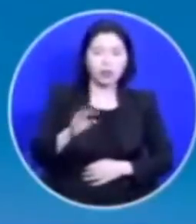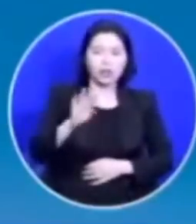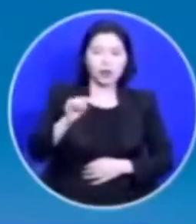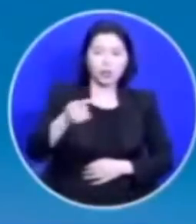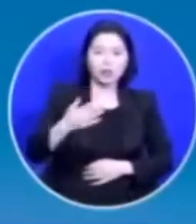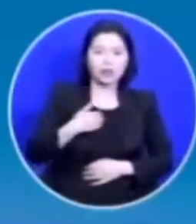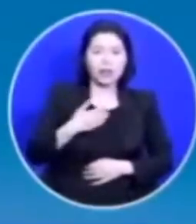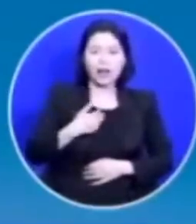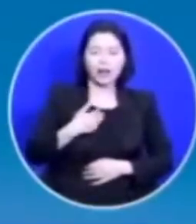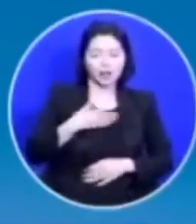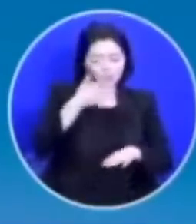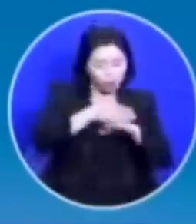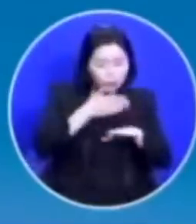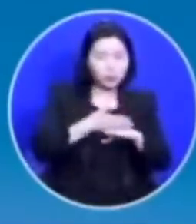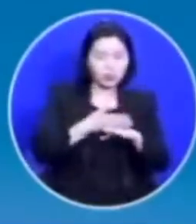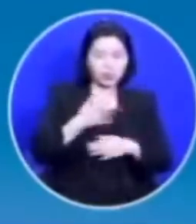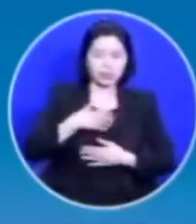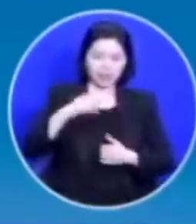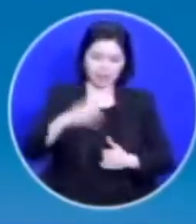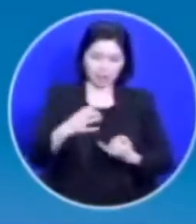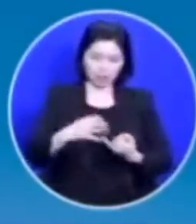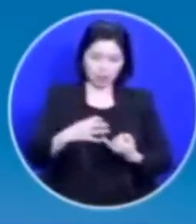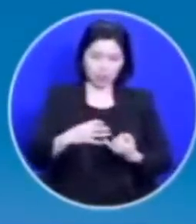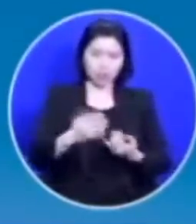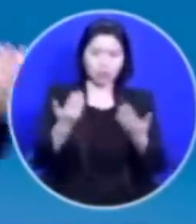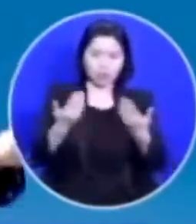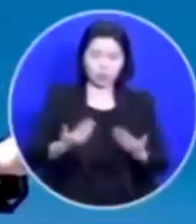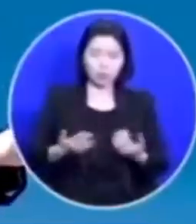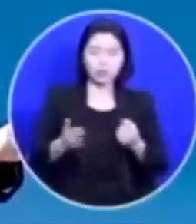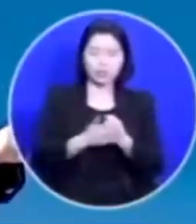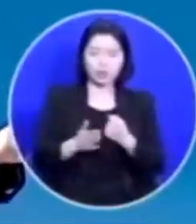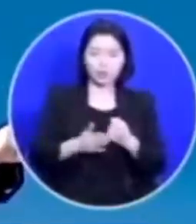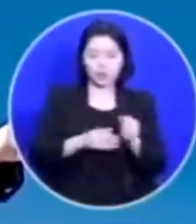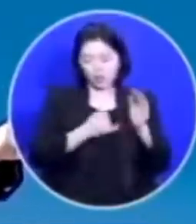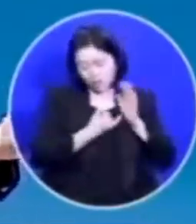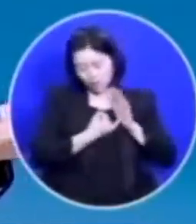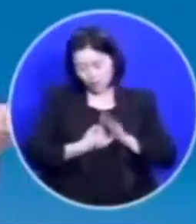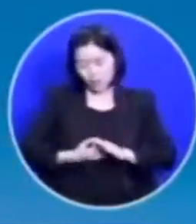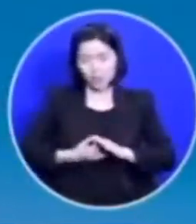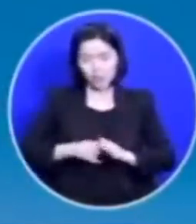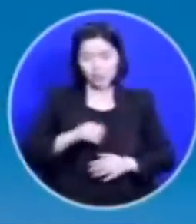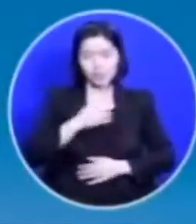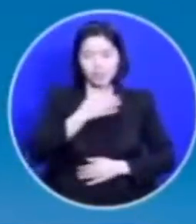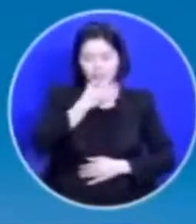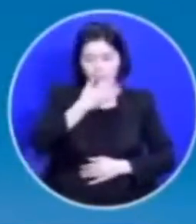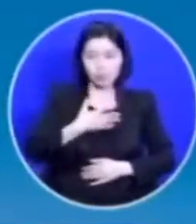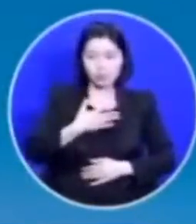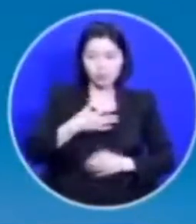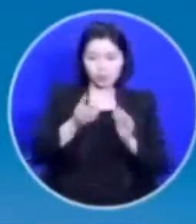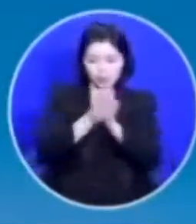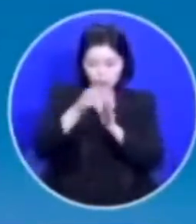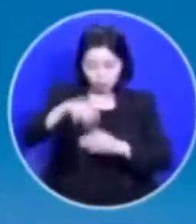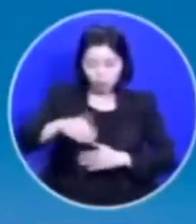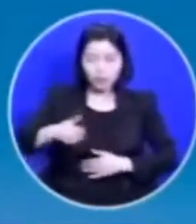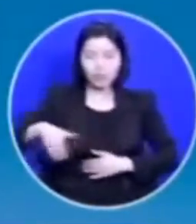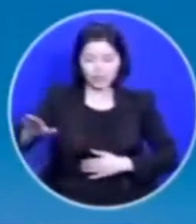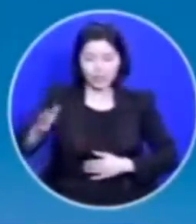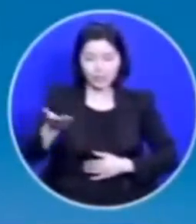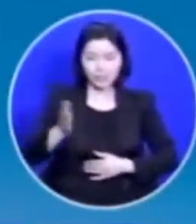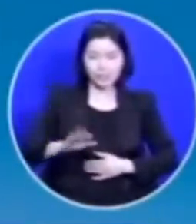해줘서 내가 구박을 받은 바람에 무지 견딜 수가 없어서 내가 기도원에 갔는데 기도원에서